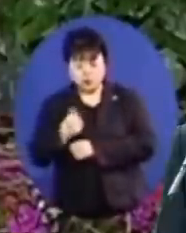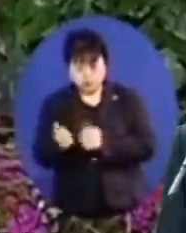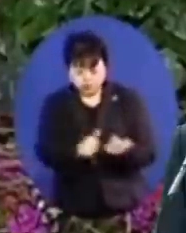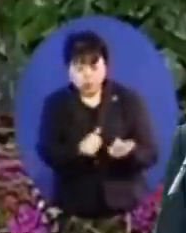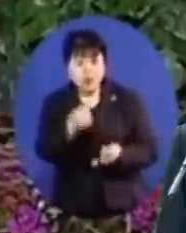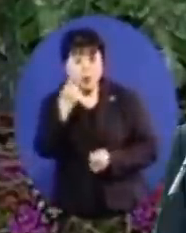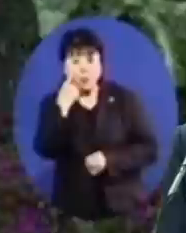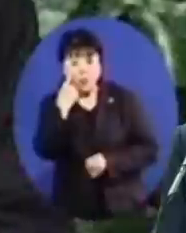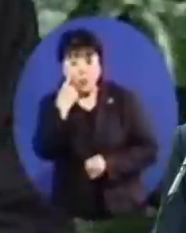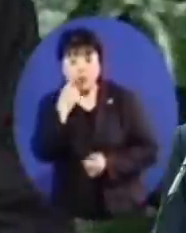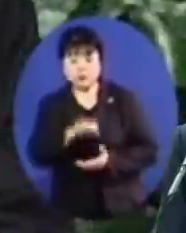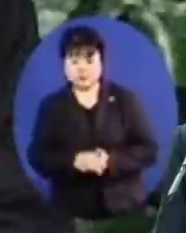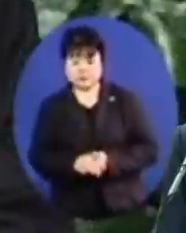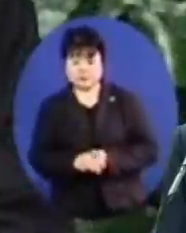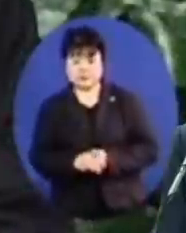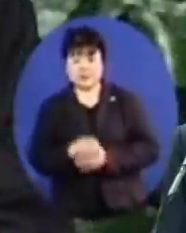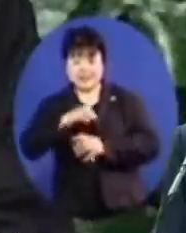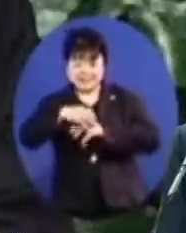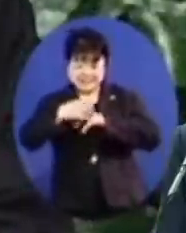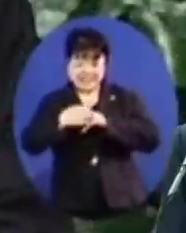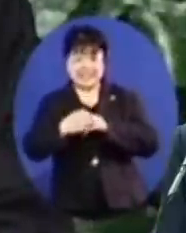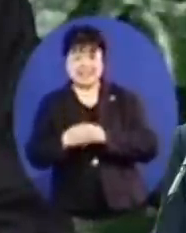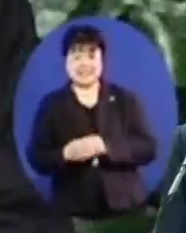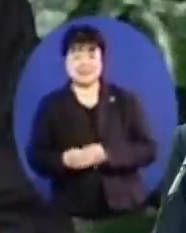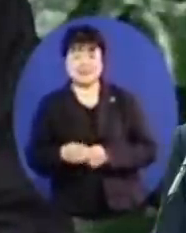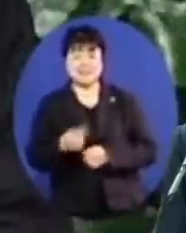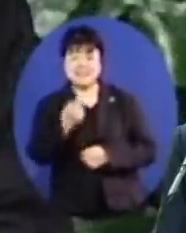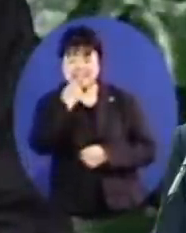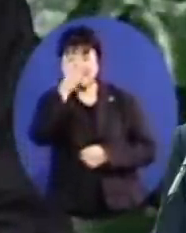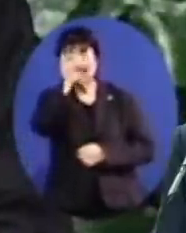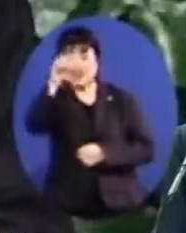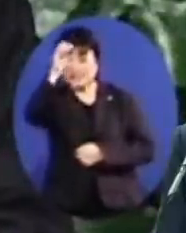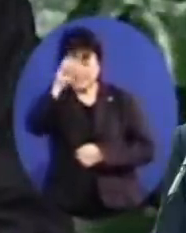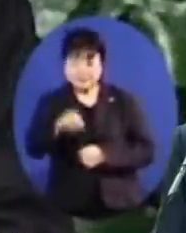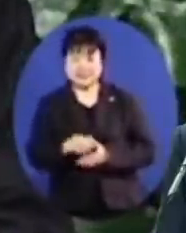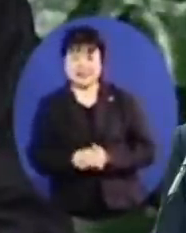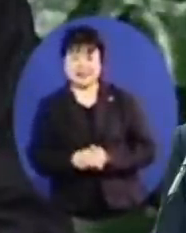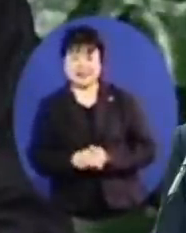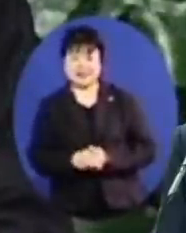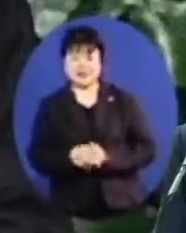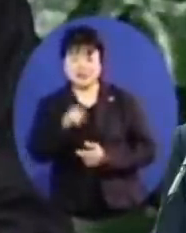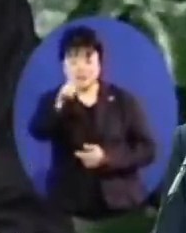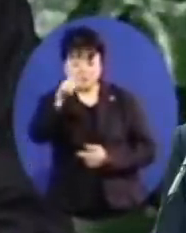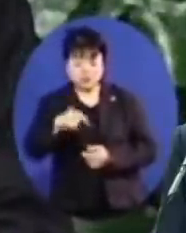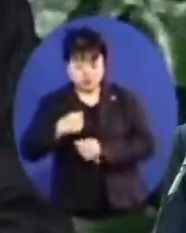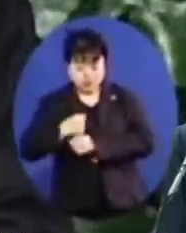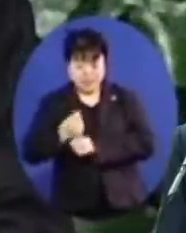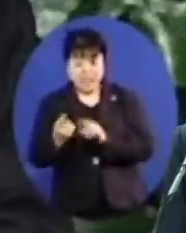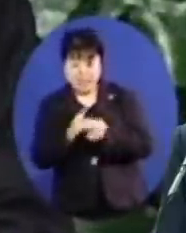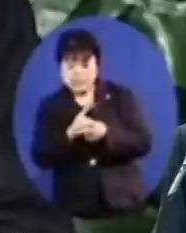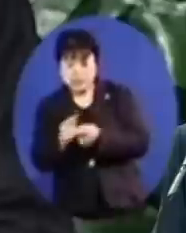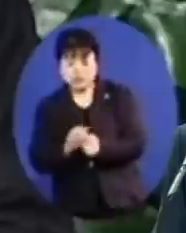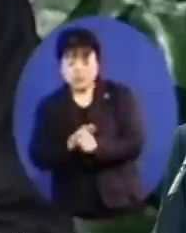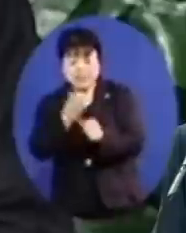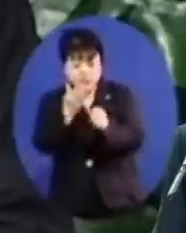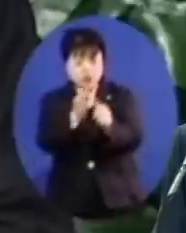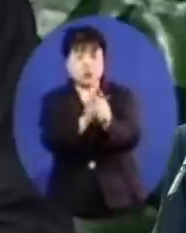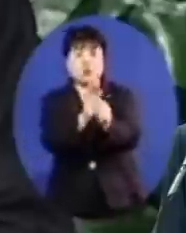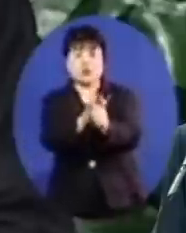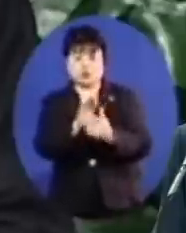보고 그는 세계 적십자 사람을 만들어서 적군이나 악원 없이 사랑으로